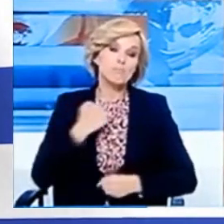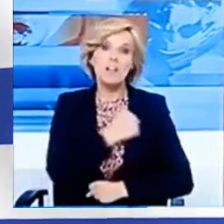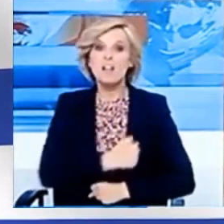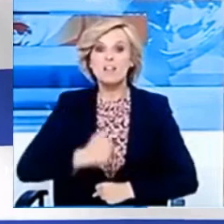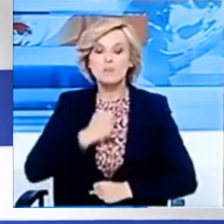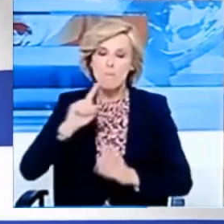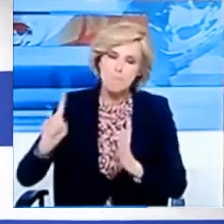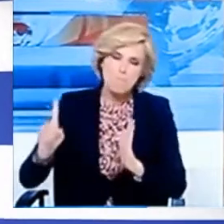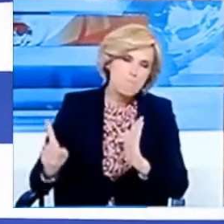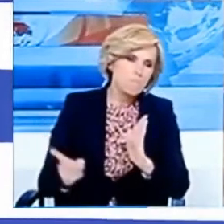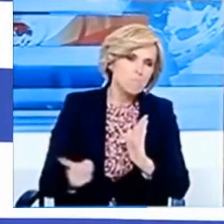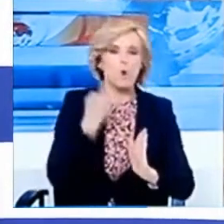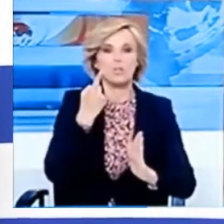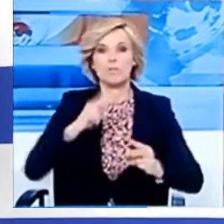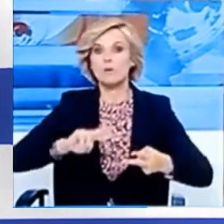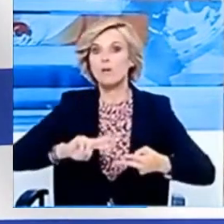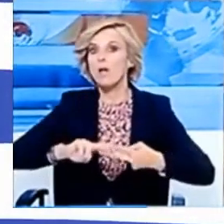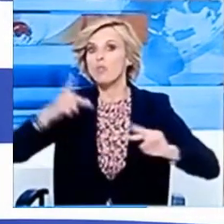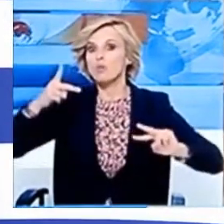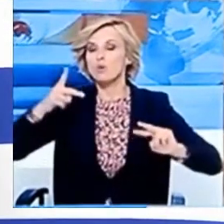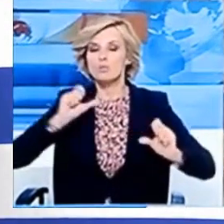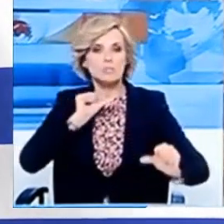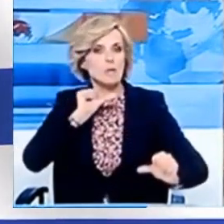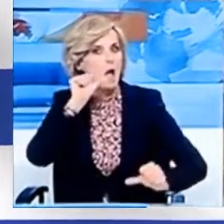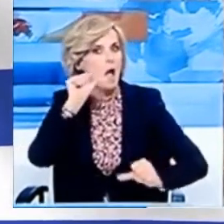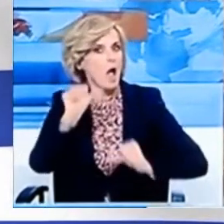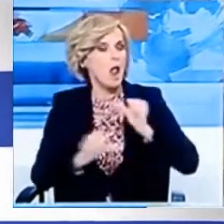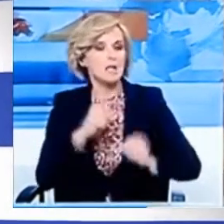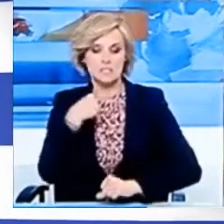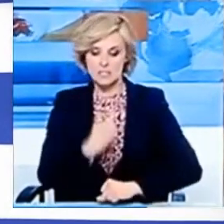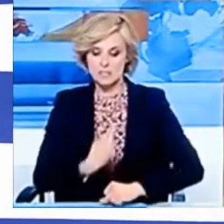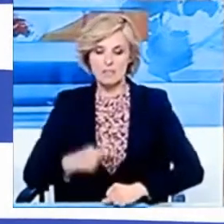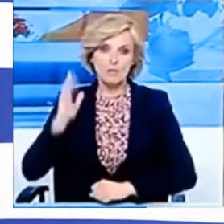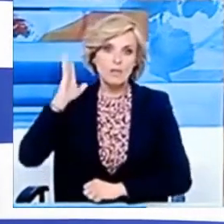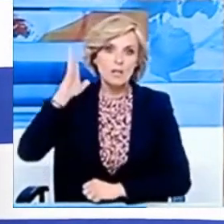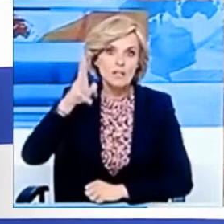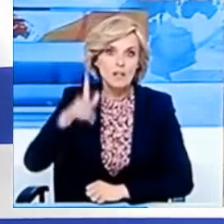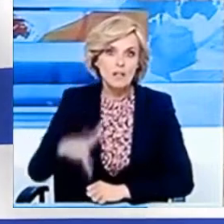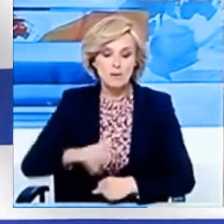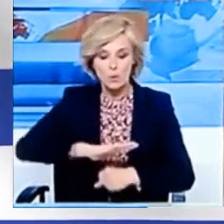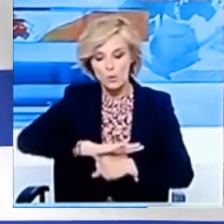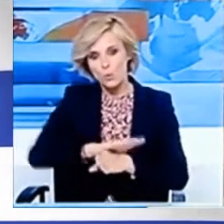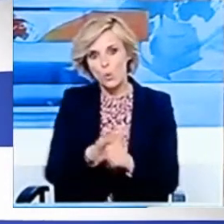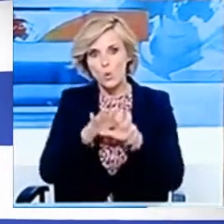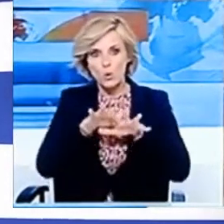με μια πρωτόγνωρη απειλή που έχει αλλάξει δραματικά την καθημερινότητά μας, την πανδημία του